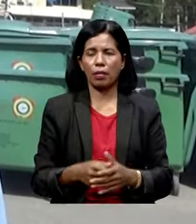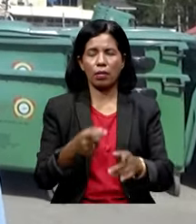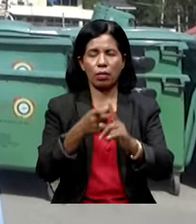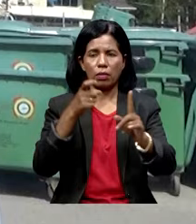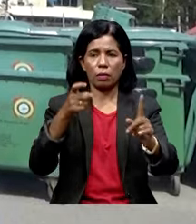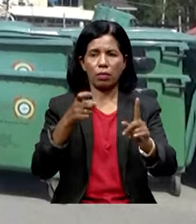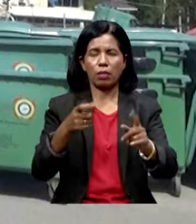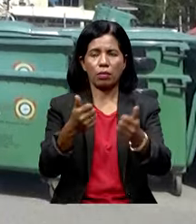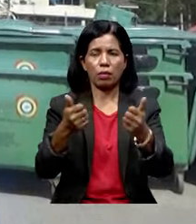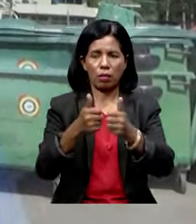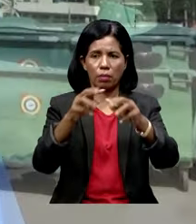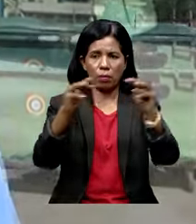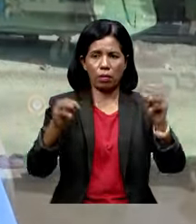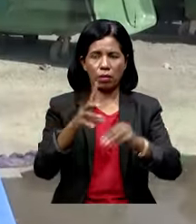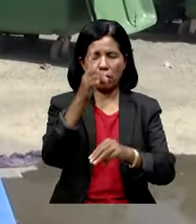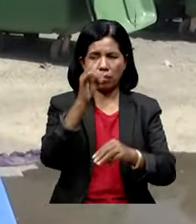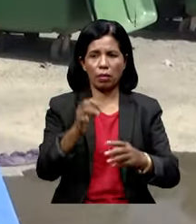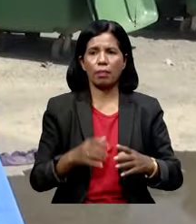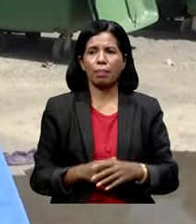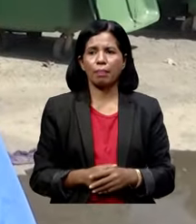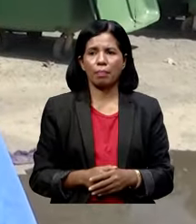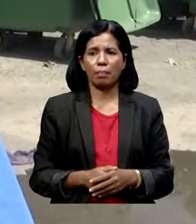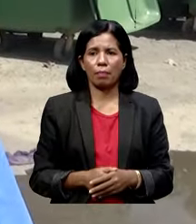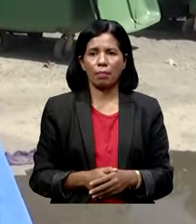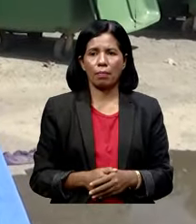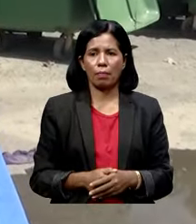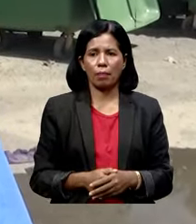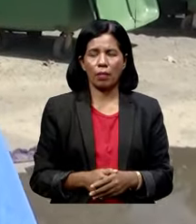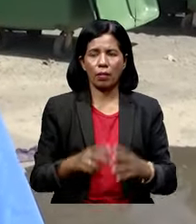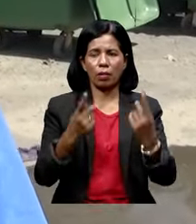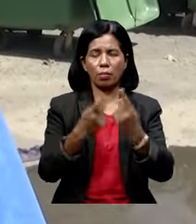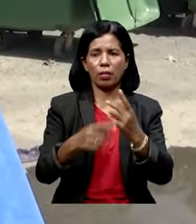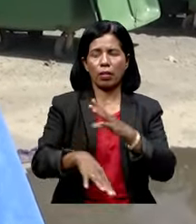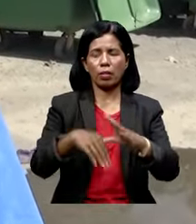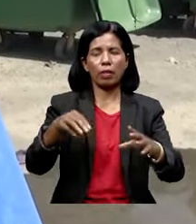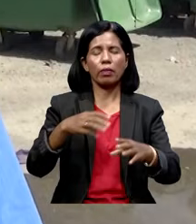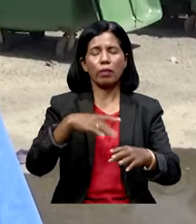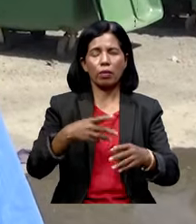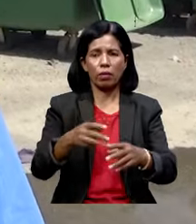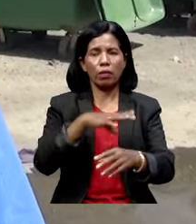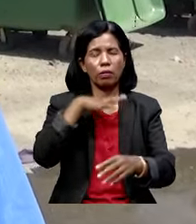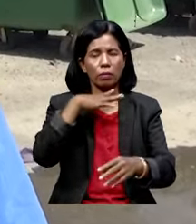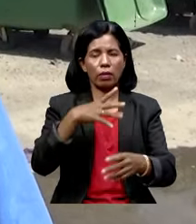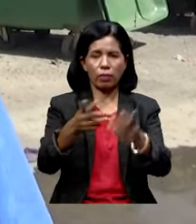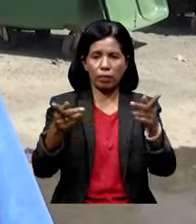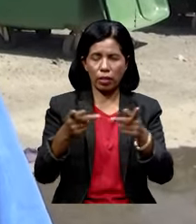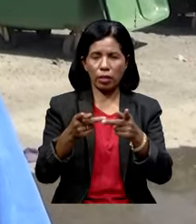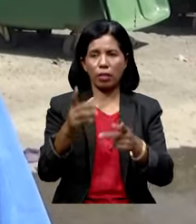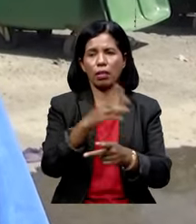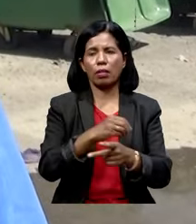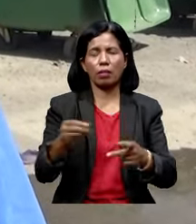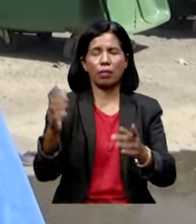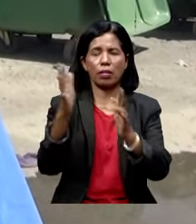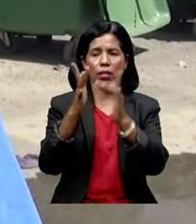usi aturan lisu dilan macam mana sebab orang aku mesa saya lisu ni fatine bau lu Kristu Rei